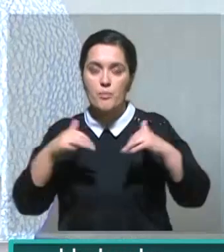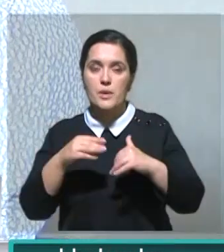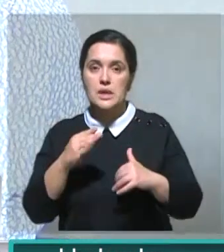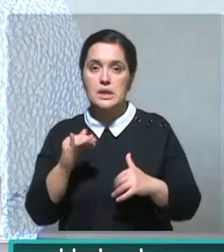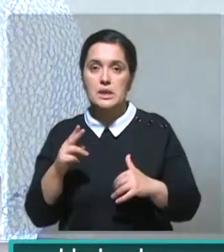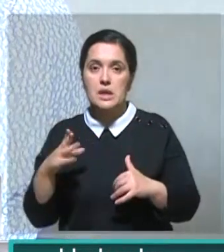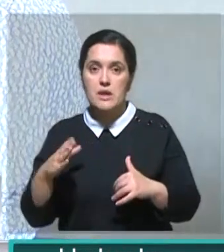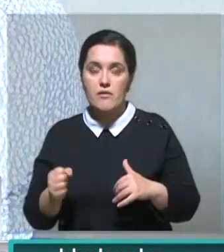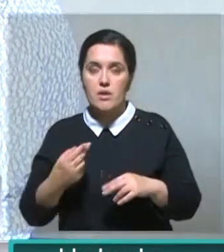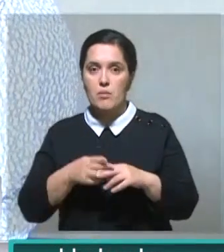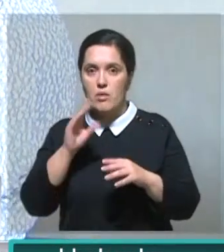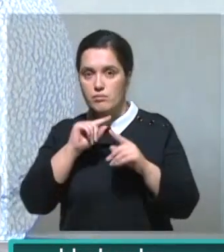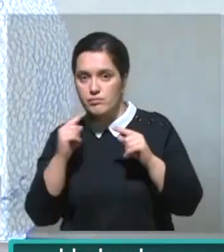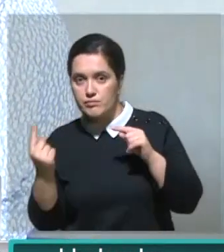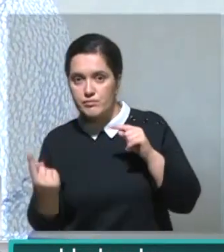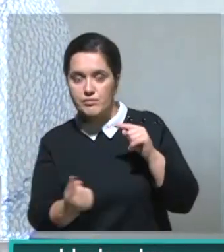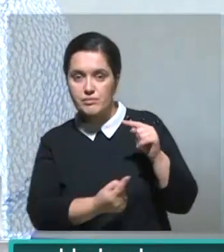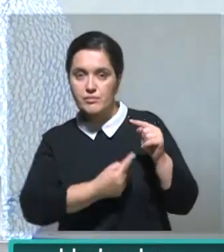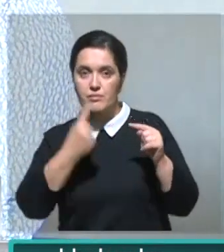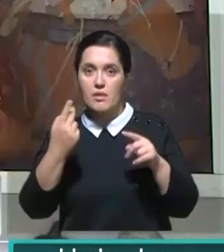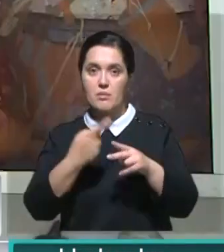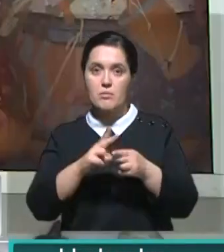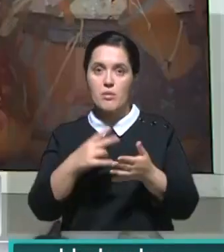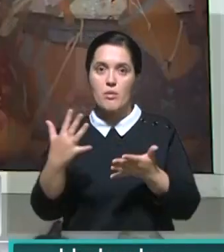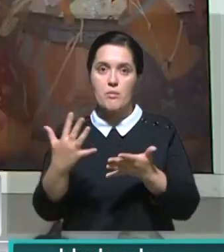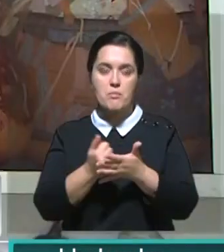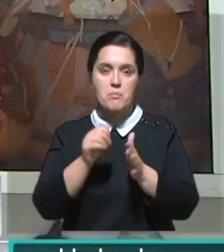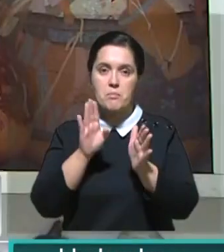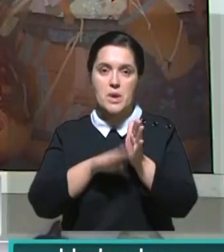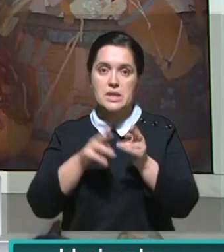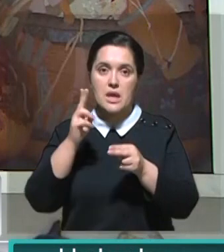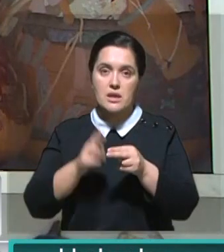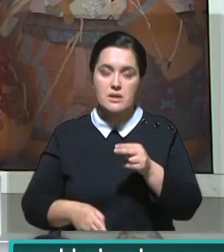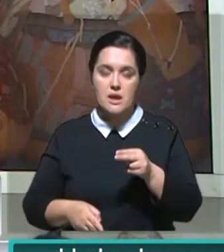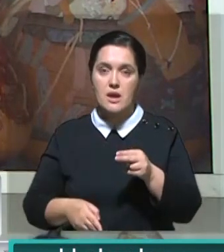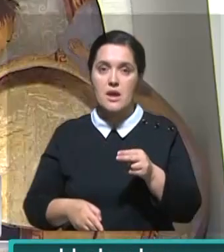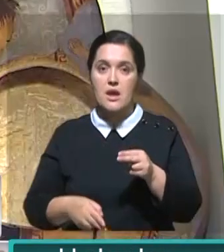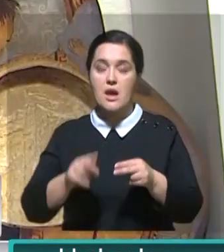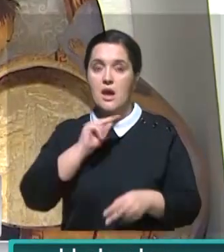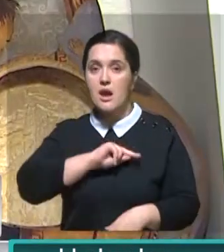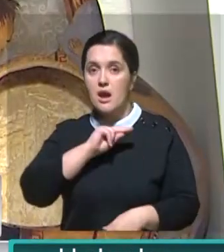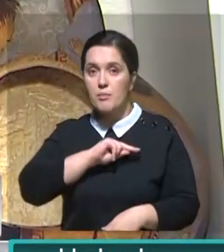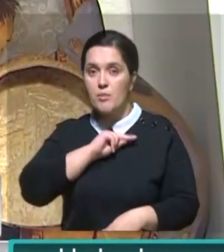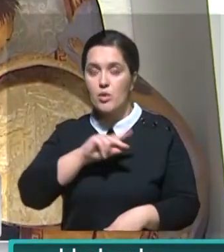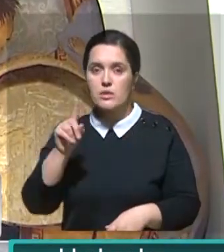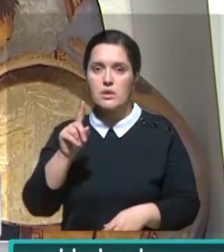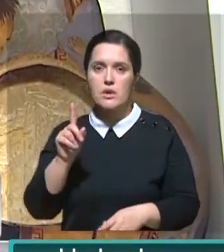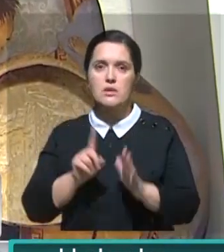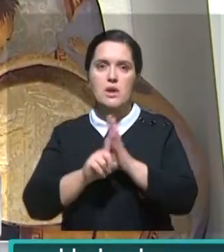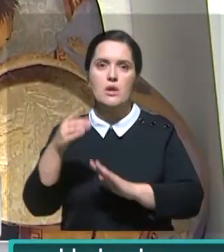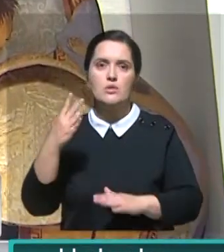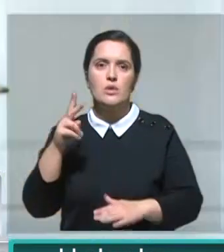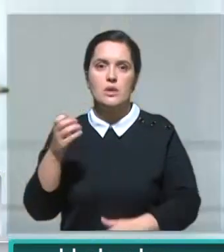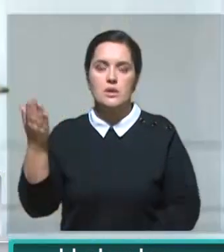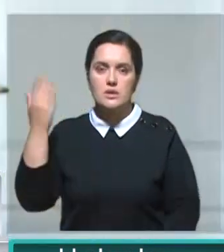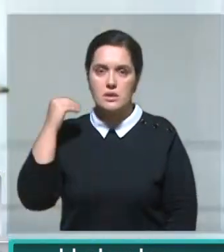рассматривать композицию в круговую. И оттого картина получается без конца и без краю. Работать с тыквой художница начала еще 40 лет